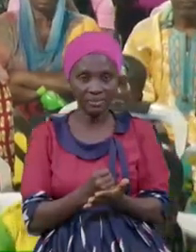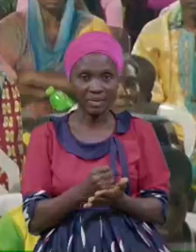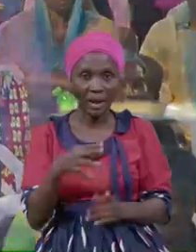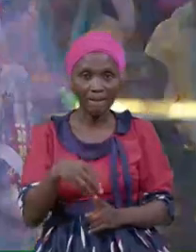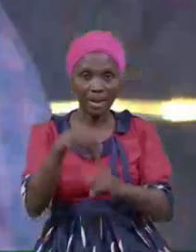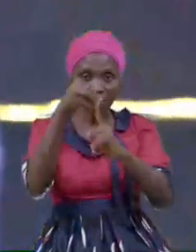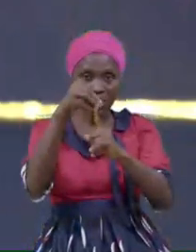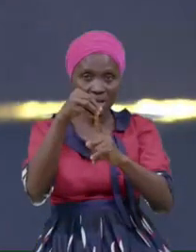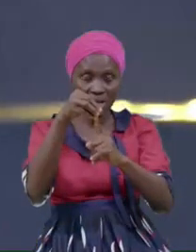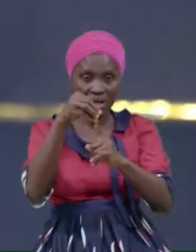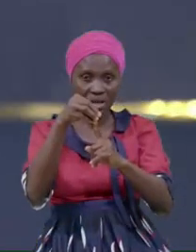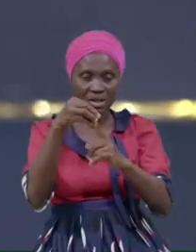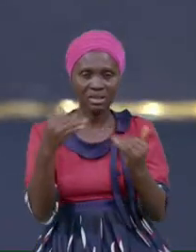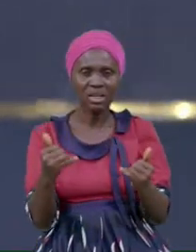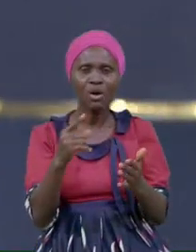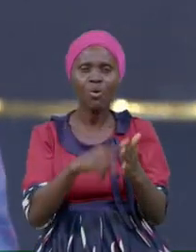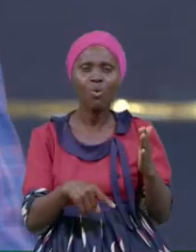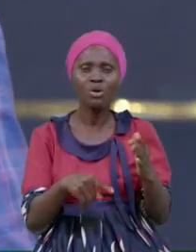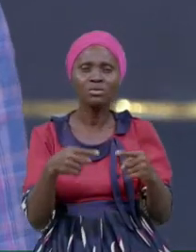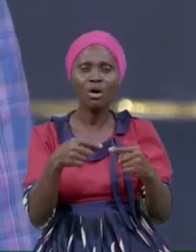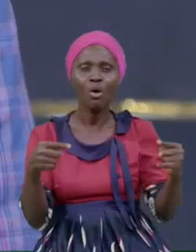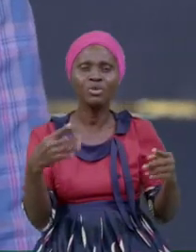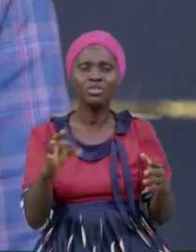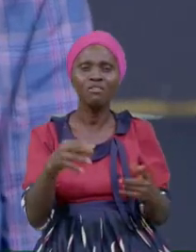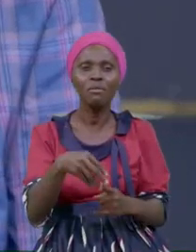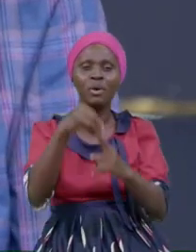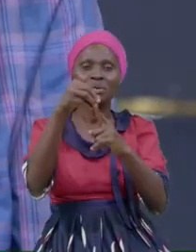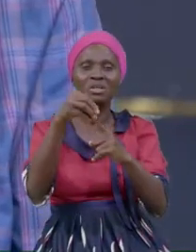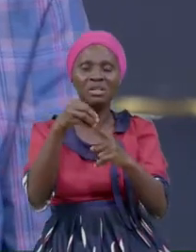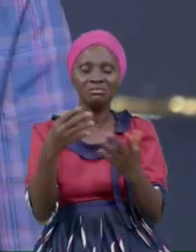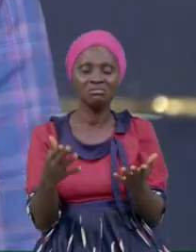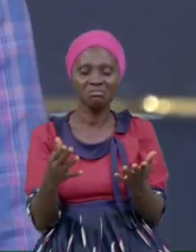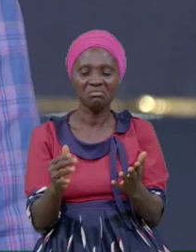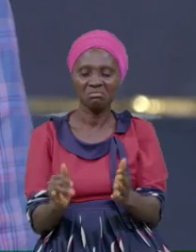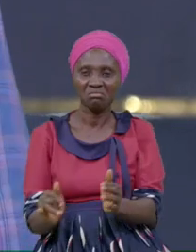Particulier. Quel est l'opposé commun?